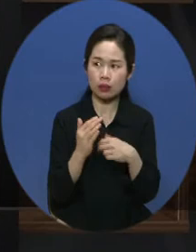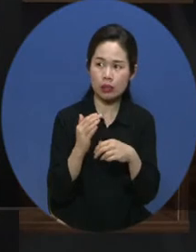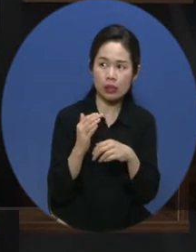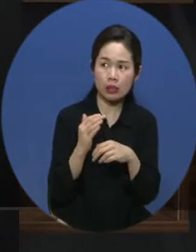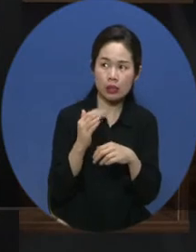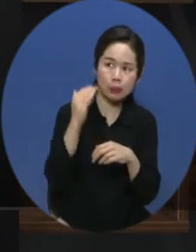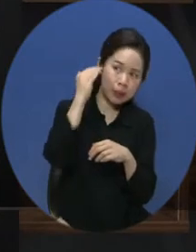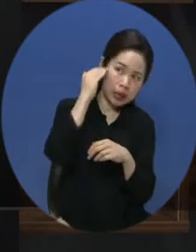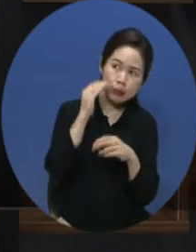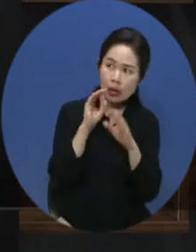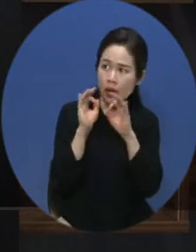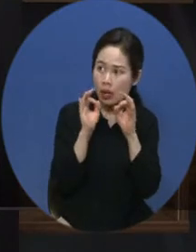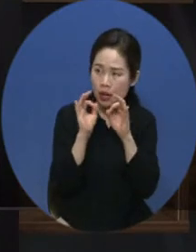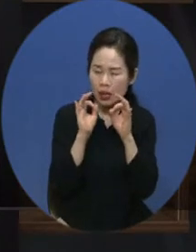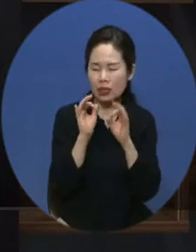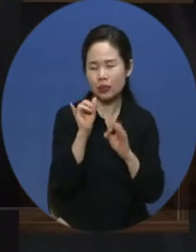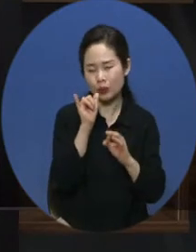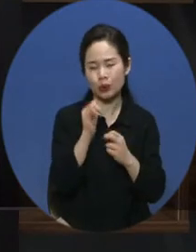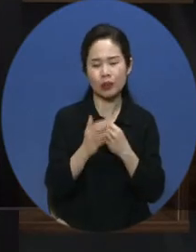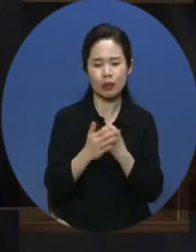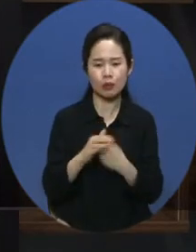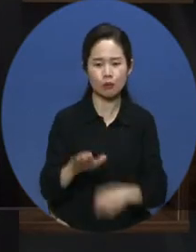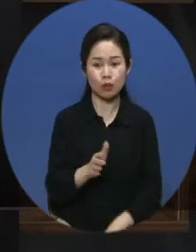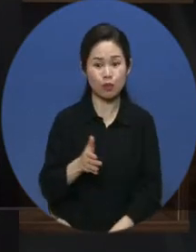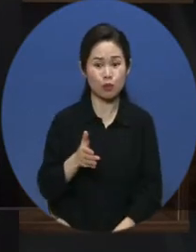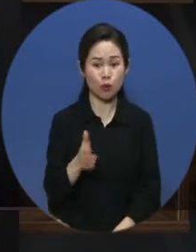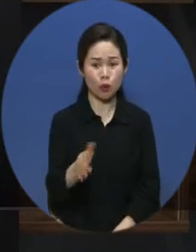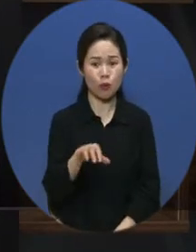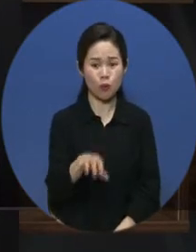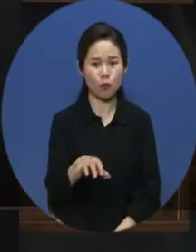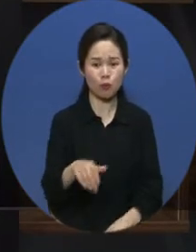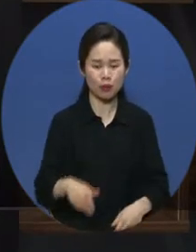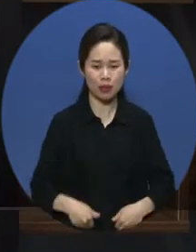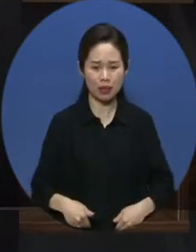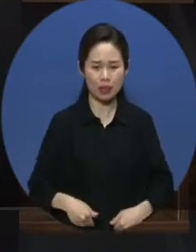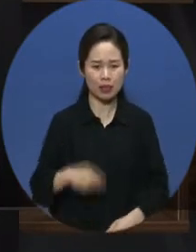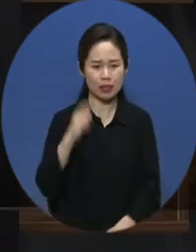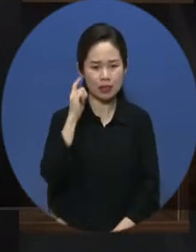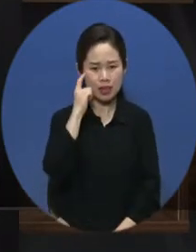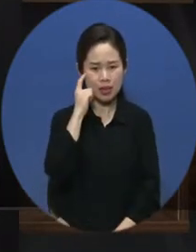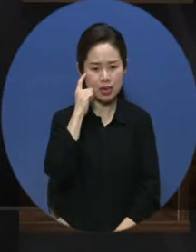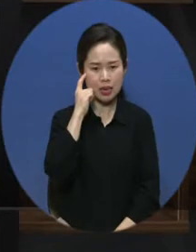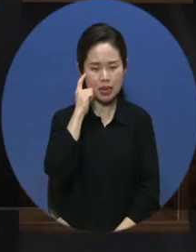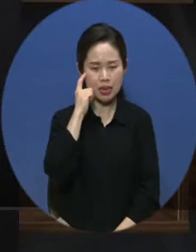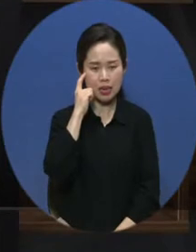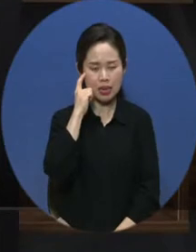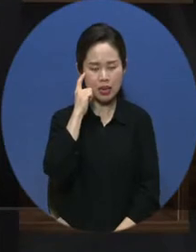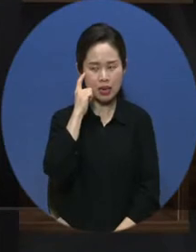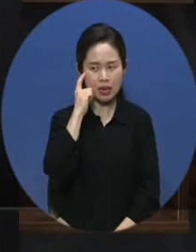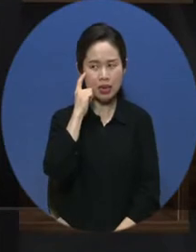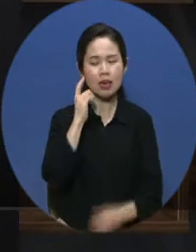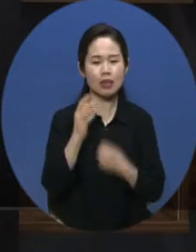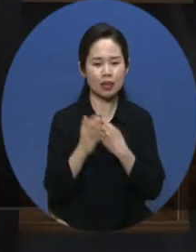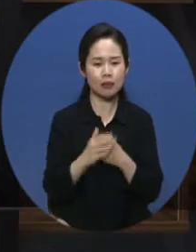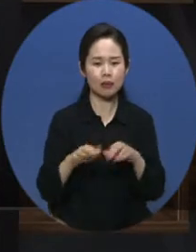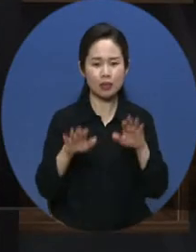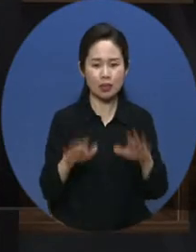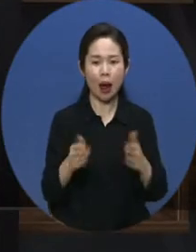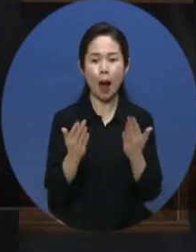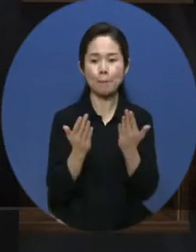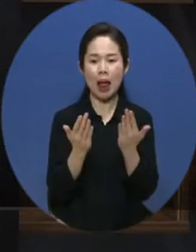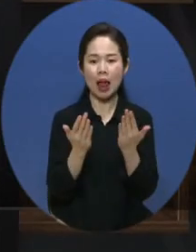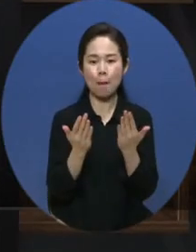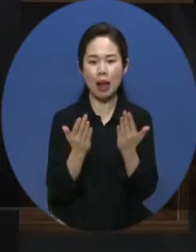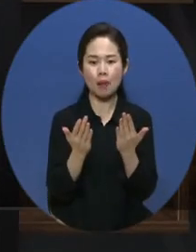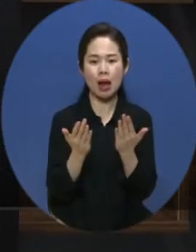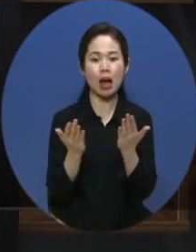됐어서 좀 전용 공간이 필요하겠다라고 이제 좀 필요성을 느끼게 됐고 그래서 시끄러운 도서관을 현재 운영을